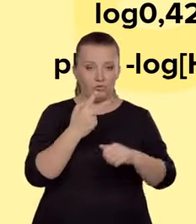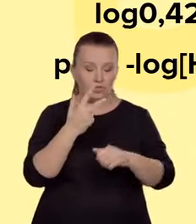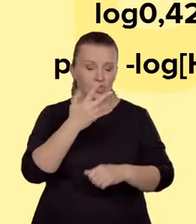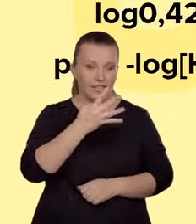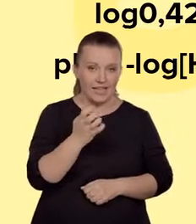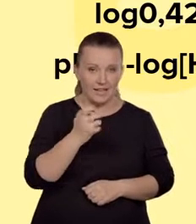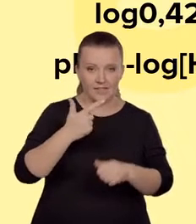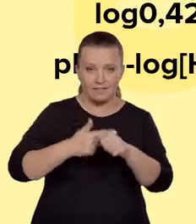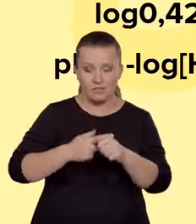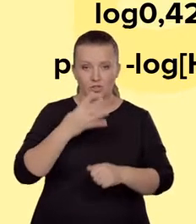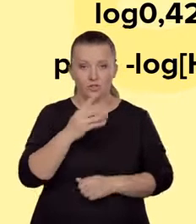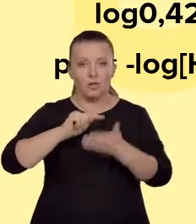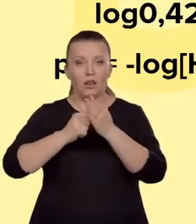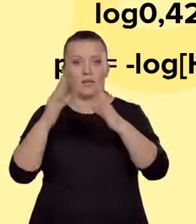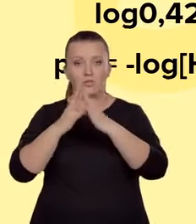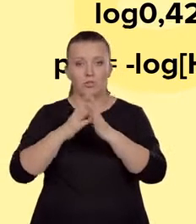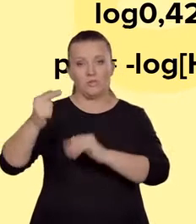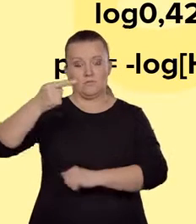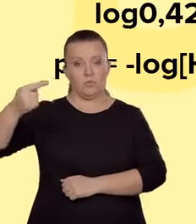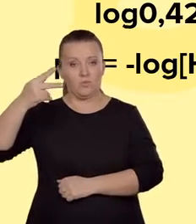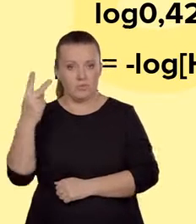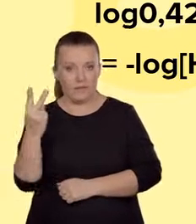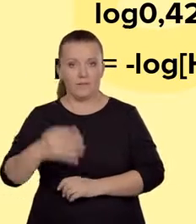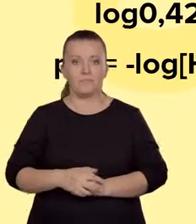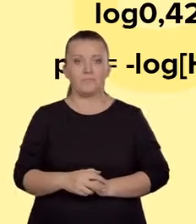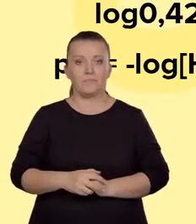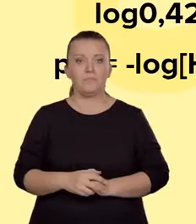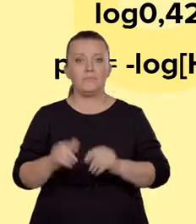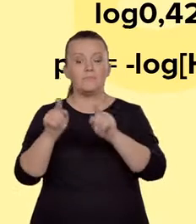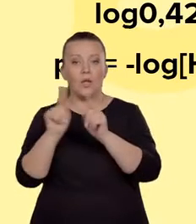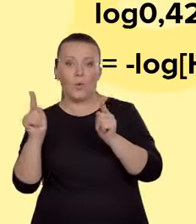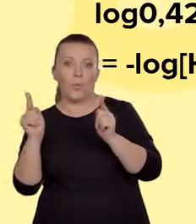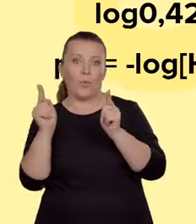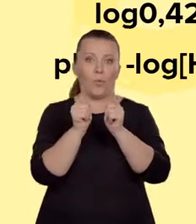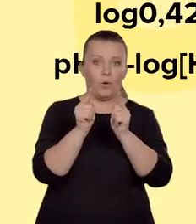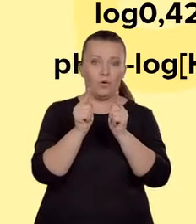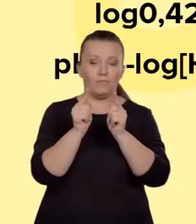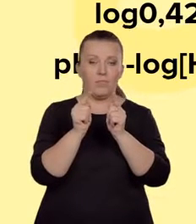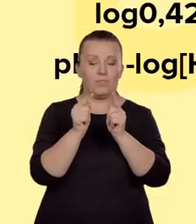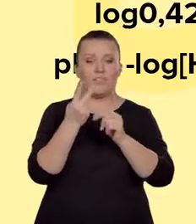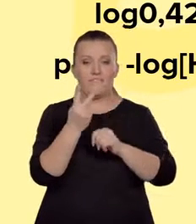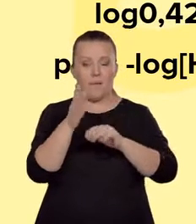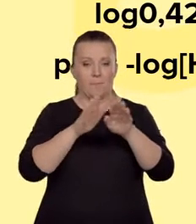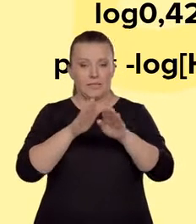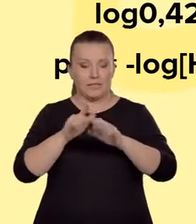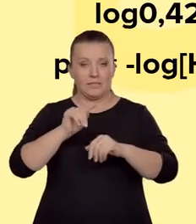0,424 razy 10 do minus drugiej i dodatkowo zaokrąglamy do dwóch miejsc po przecinku, otrzymując